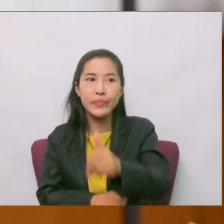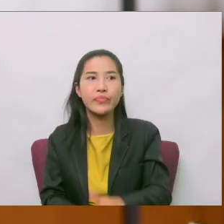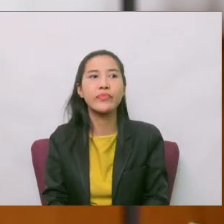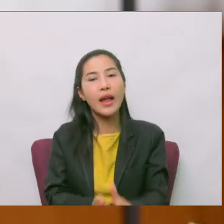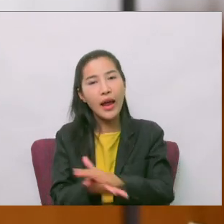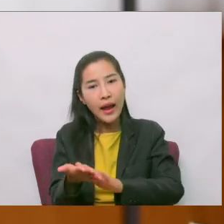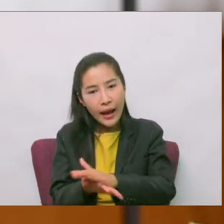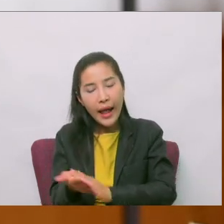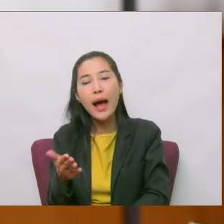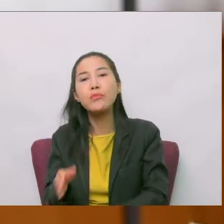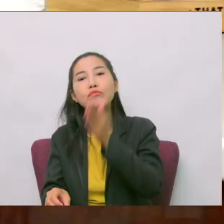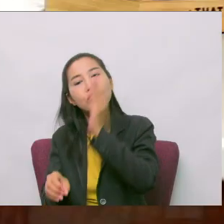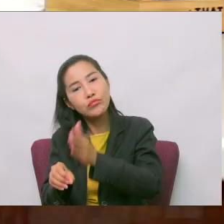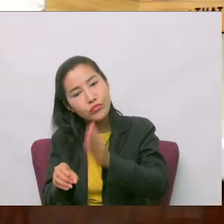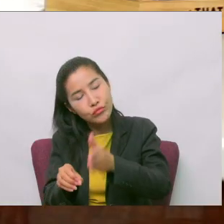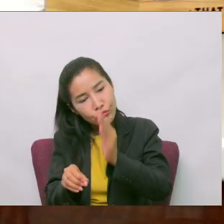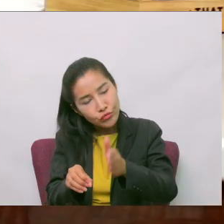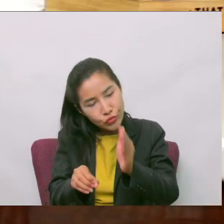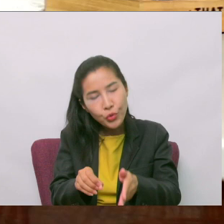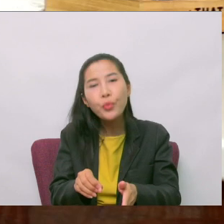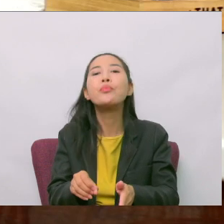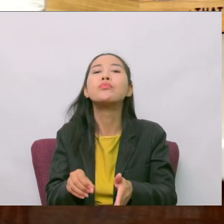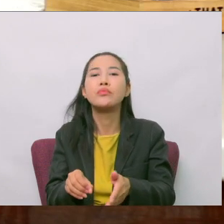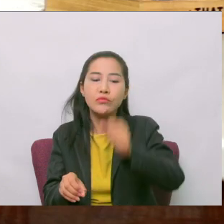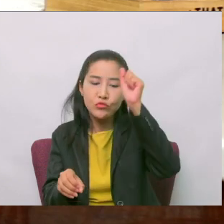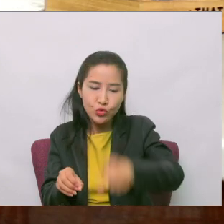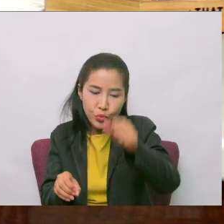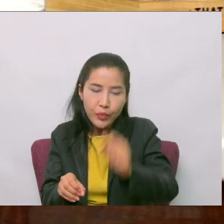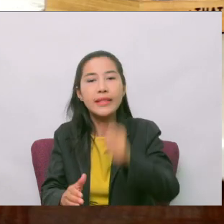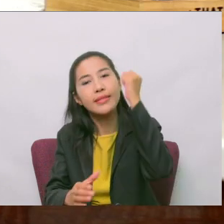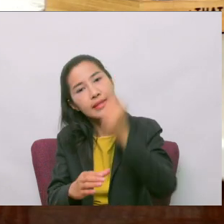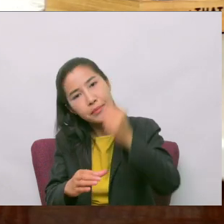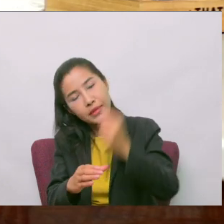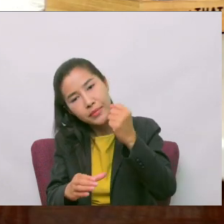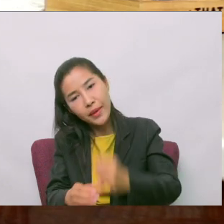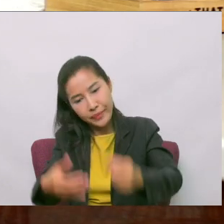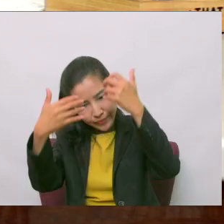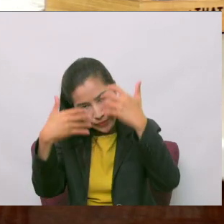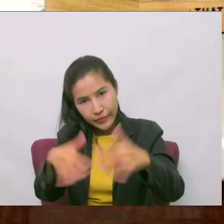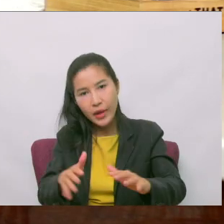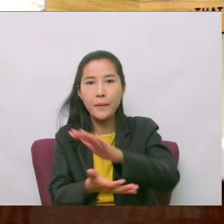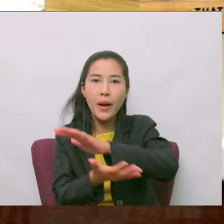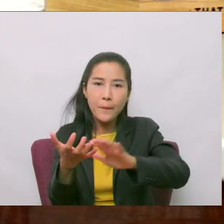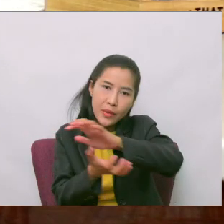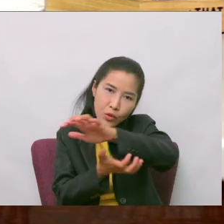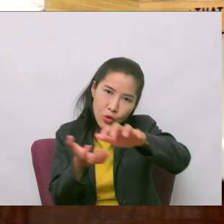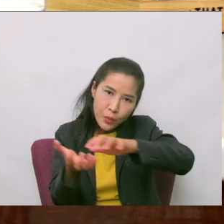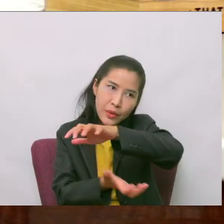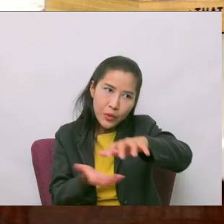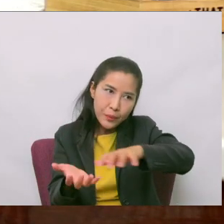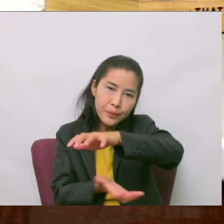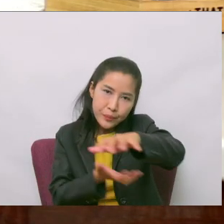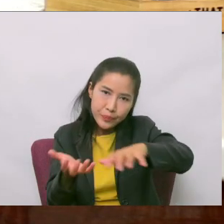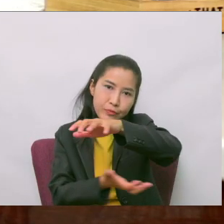ตำเสร็จแล้วนะคะเราก็เอาตัวยาทั้งหมดที่เรามีเนี่ยค่ะนะคะมาผสมรวมกันนะคะมาผสมรว